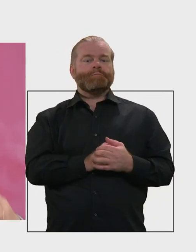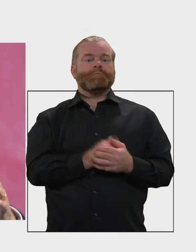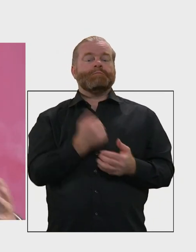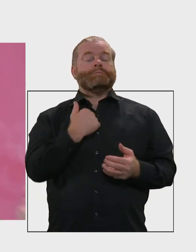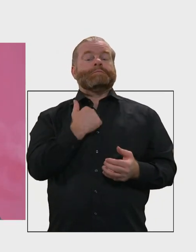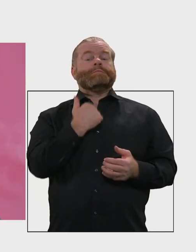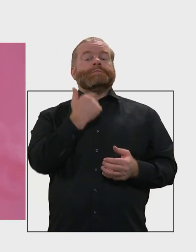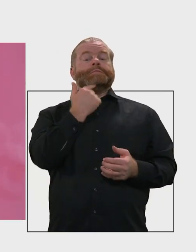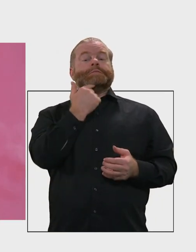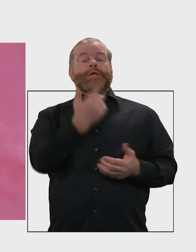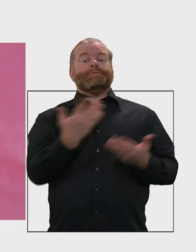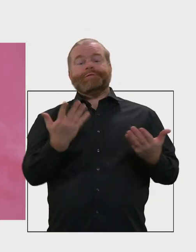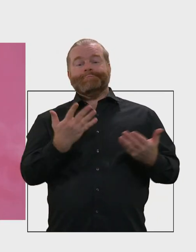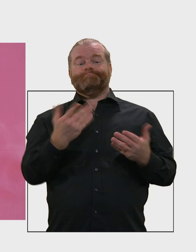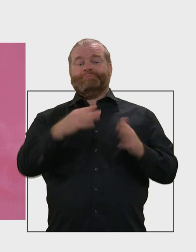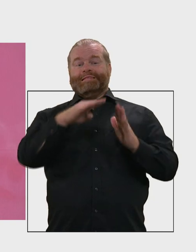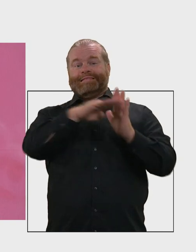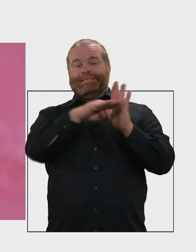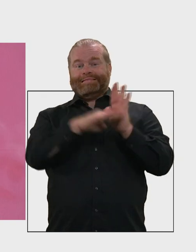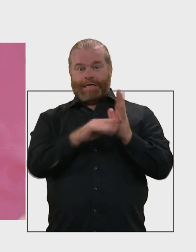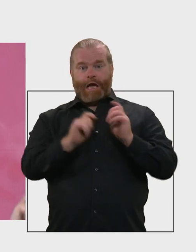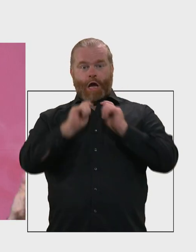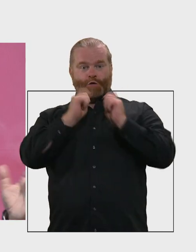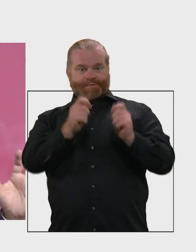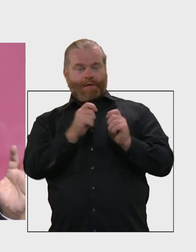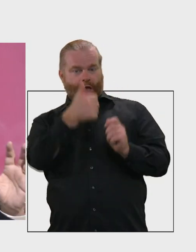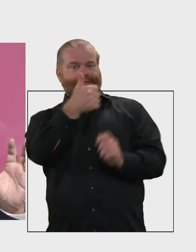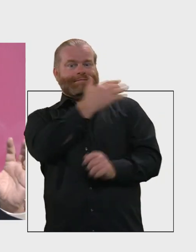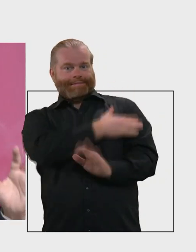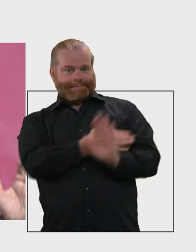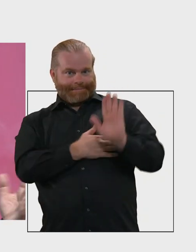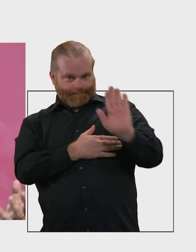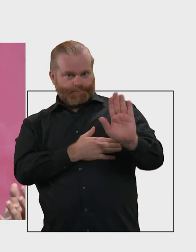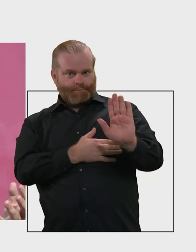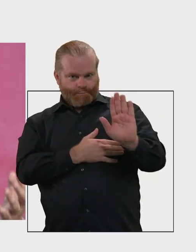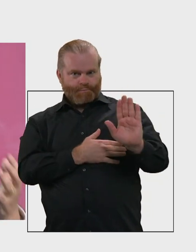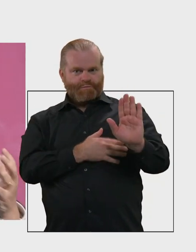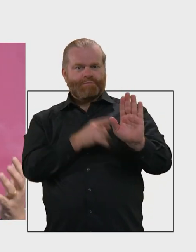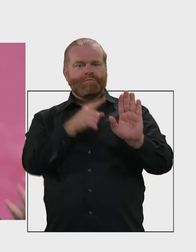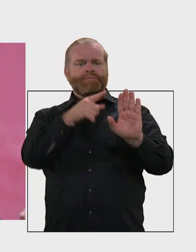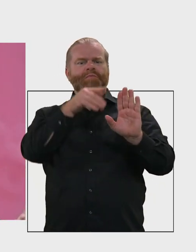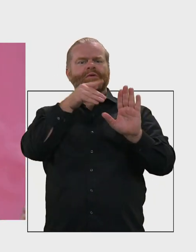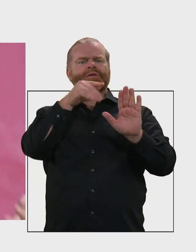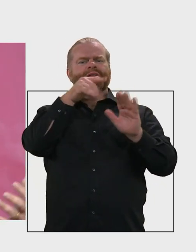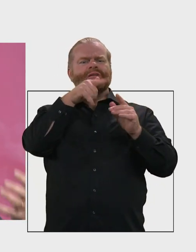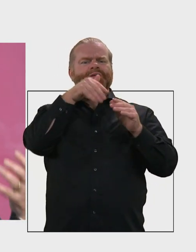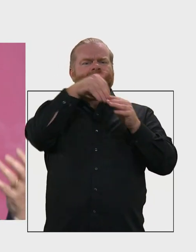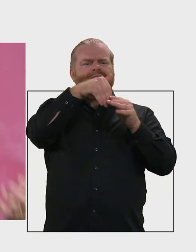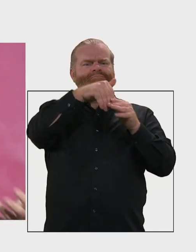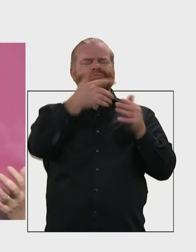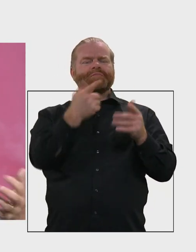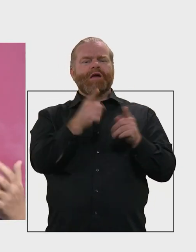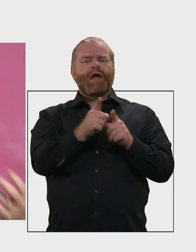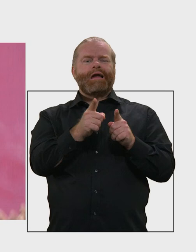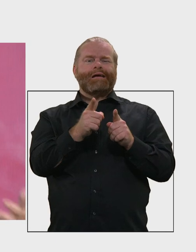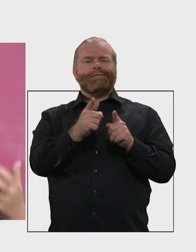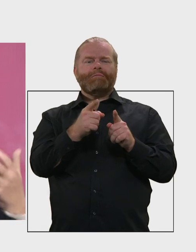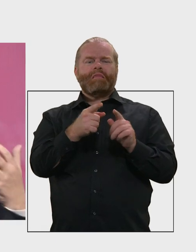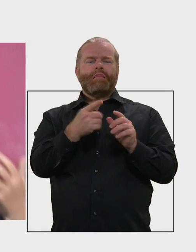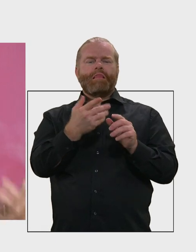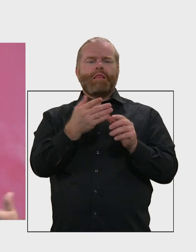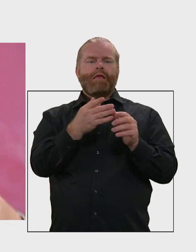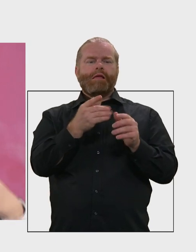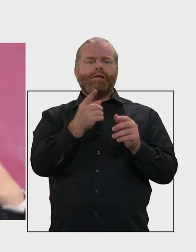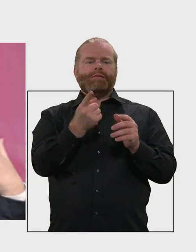der manchmal so eine Negativmotivation erzeugt, wo man sagt, oh Gott, das müssen wir jetzt auch noch machen. Ich will es anders haben. Ich will sagen, es ist einfach cool, in